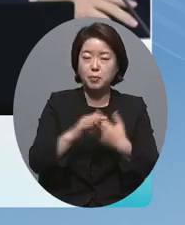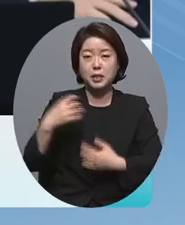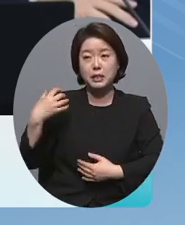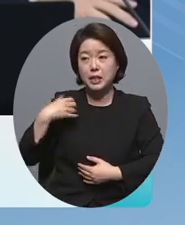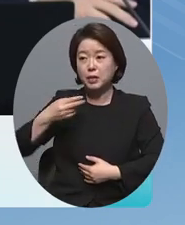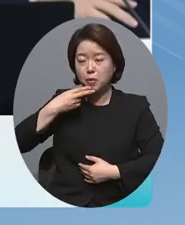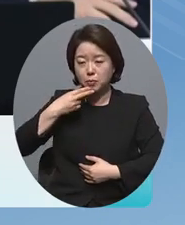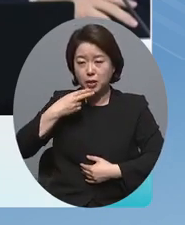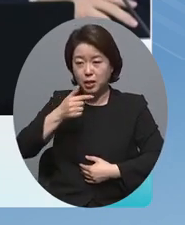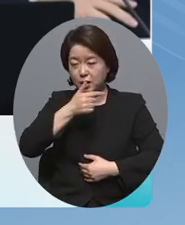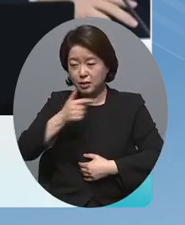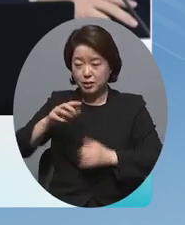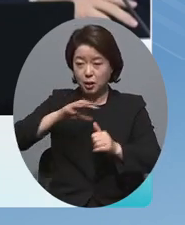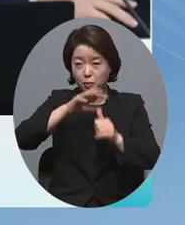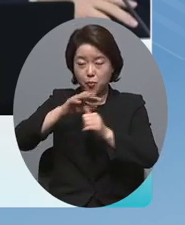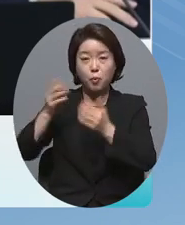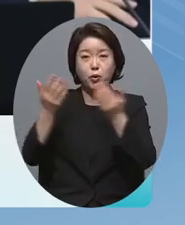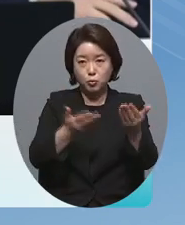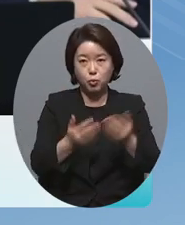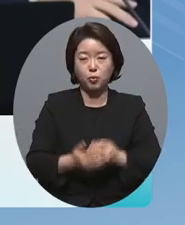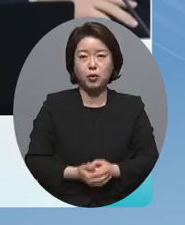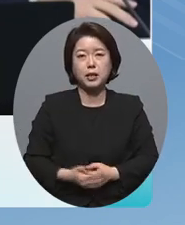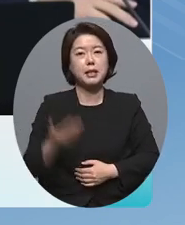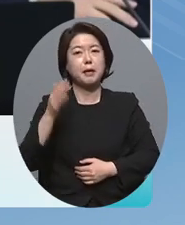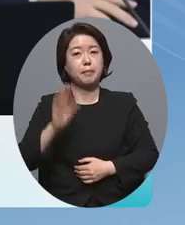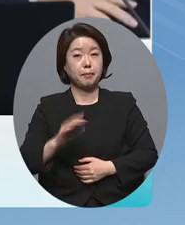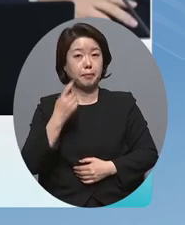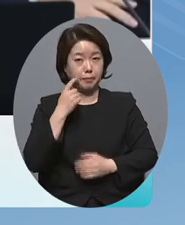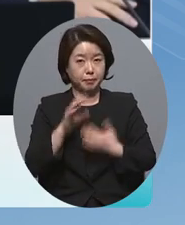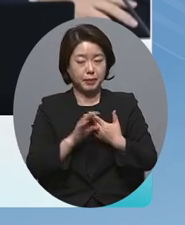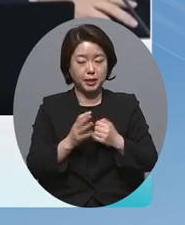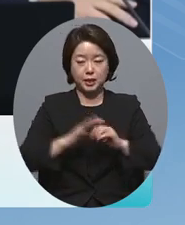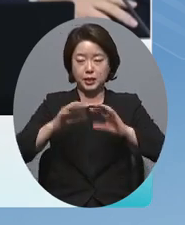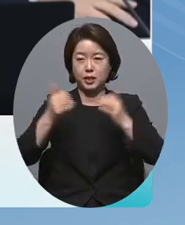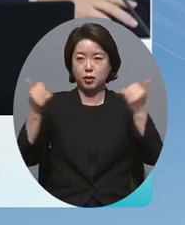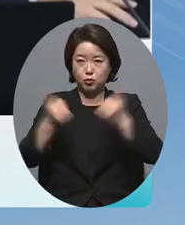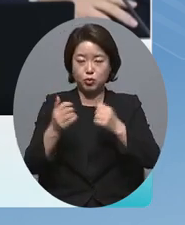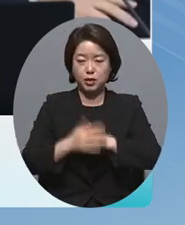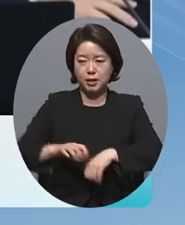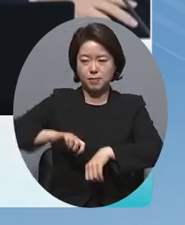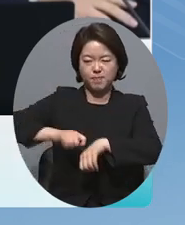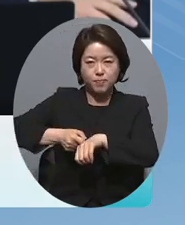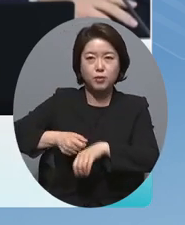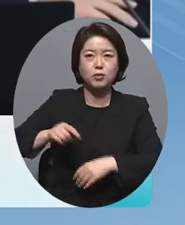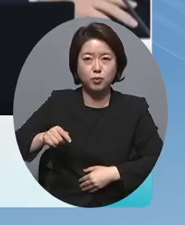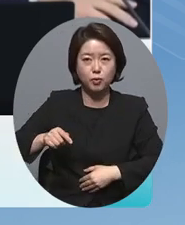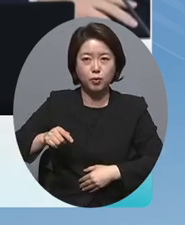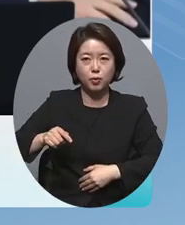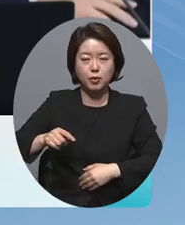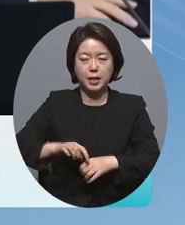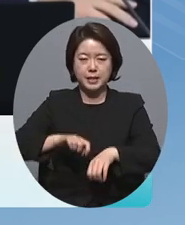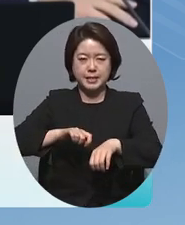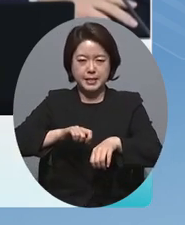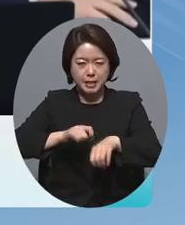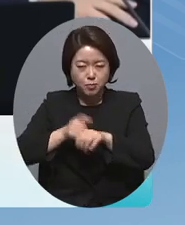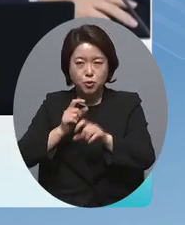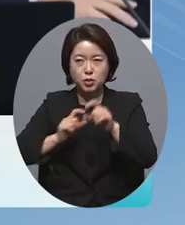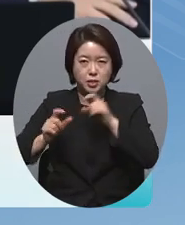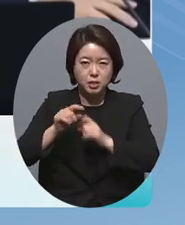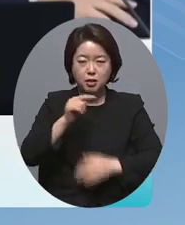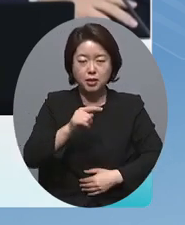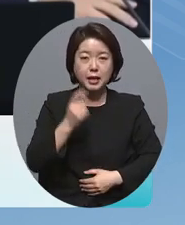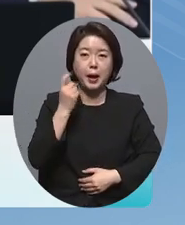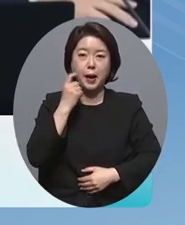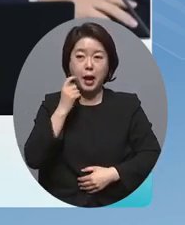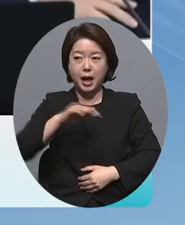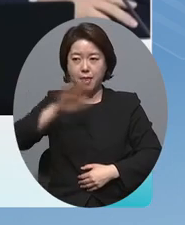헌법이 크게 보호해 주는 거거든요. 근데 만약에 네. 국회의원이 고의적으로 그다음 일부러 이게 그